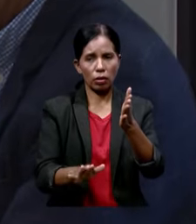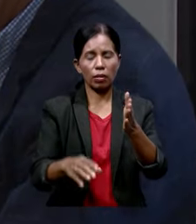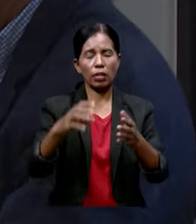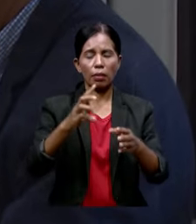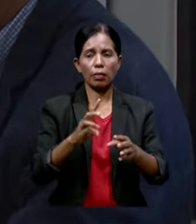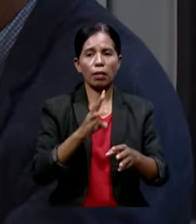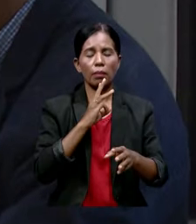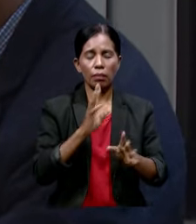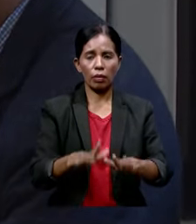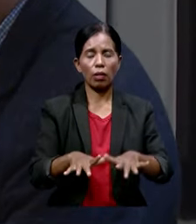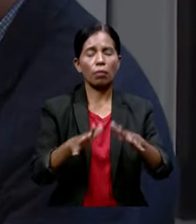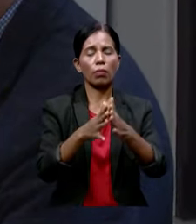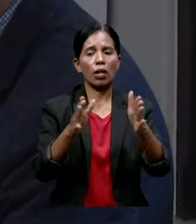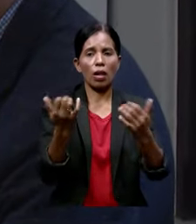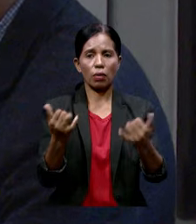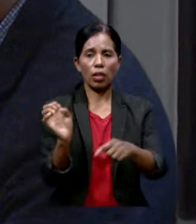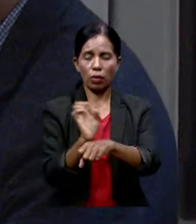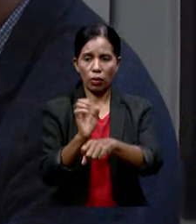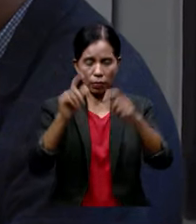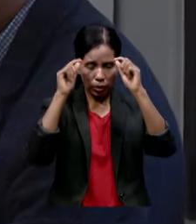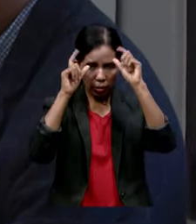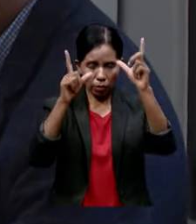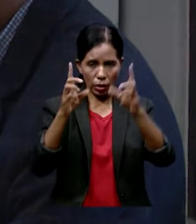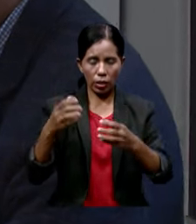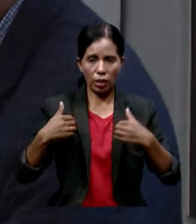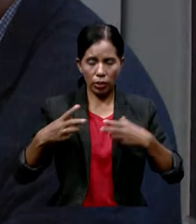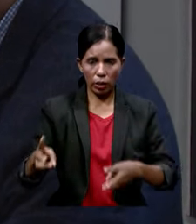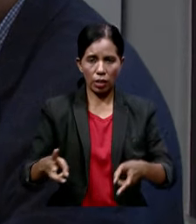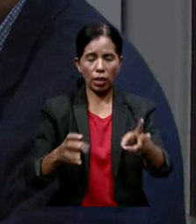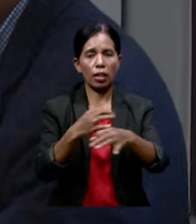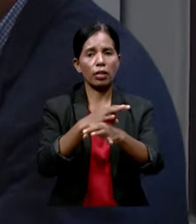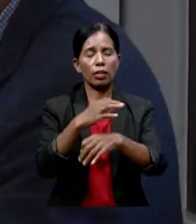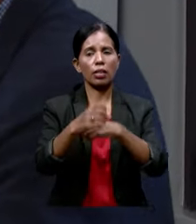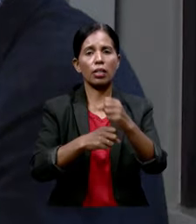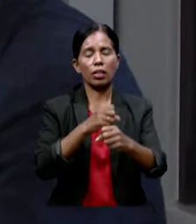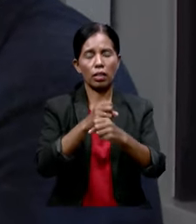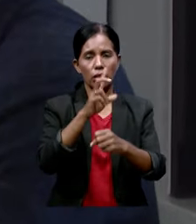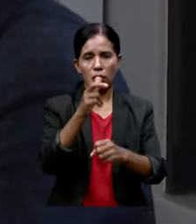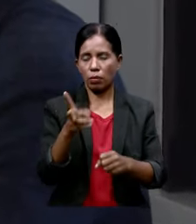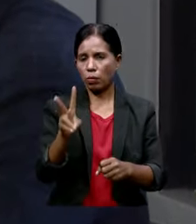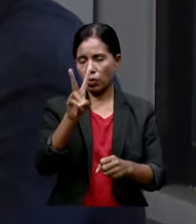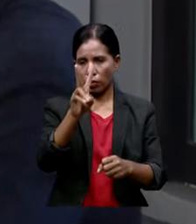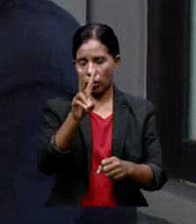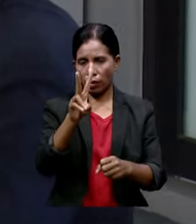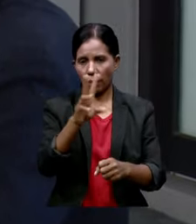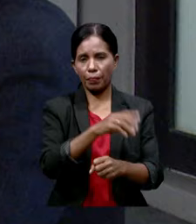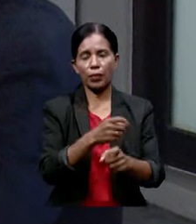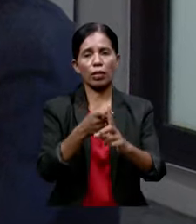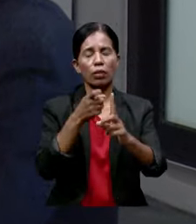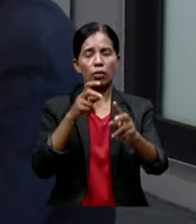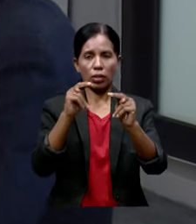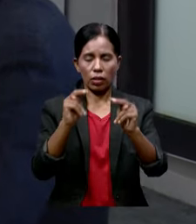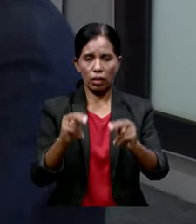bot mai beda daun ne ekonomi Timor Leste iha ona dalang rekuperasaun desde riuraron resing ruan nebe impulsion na husi